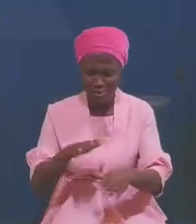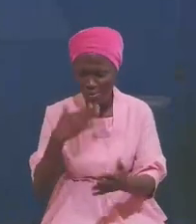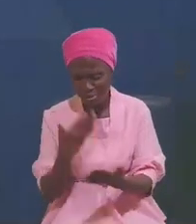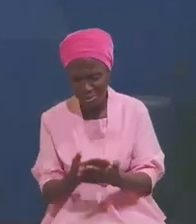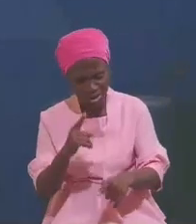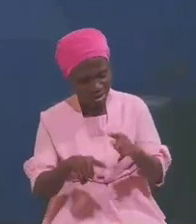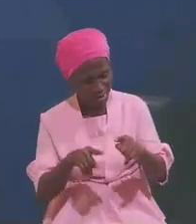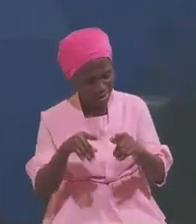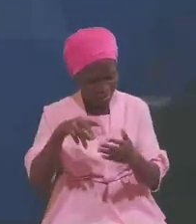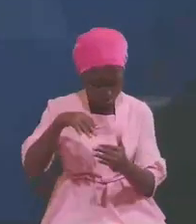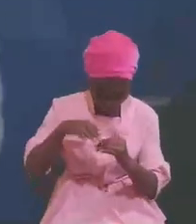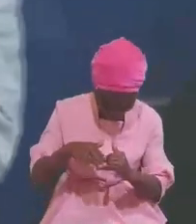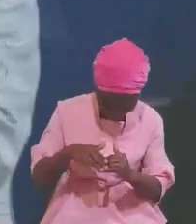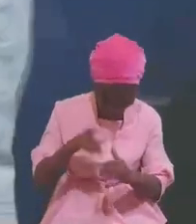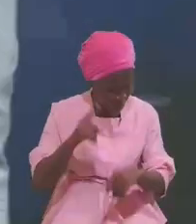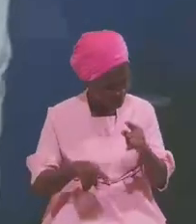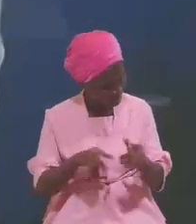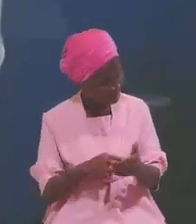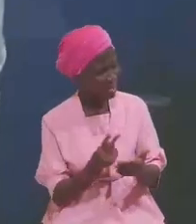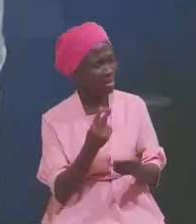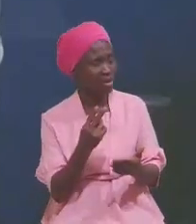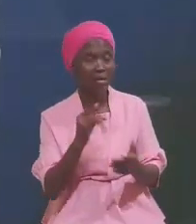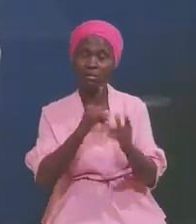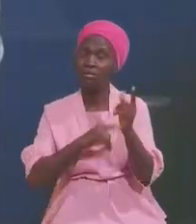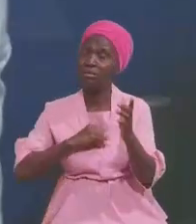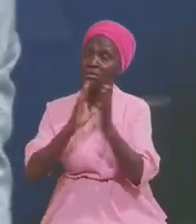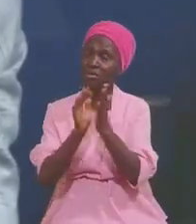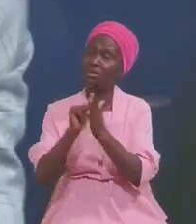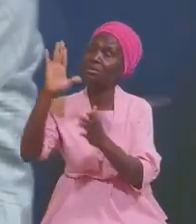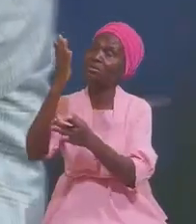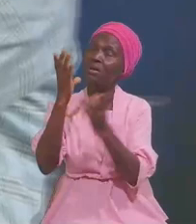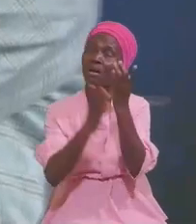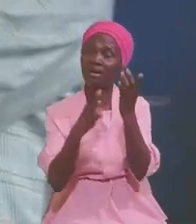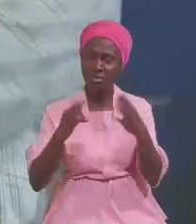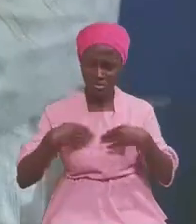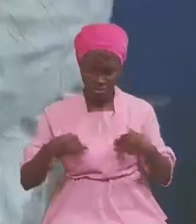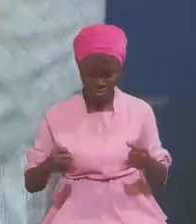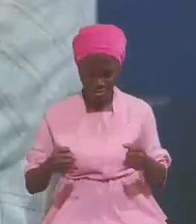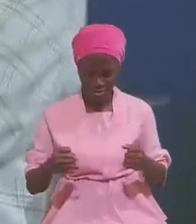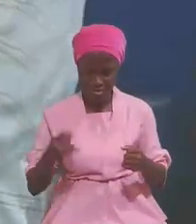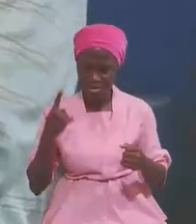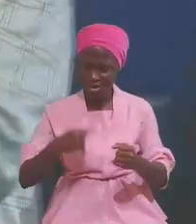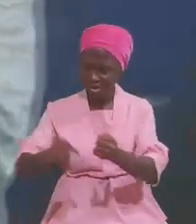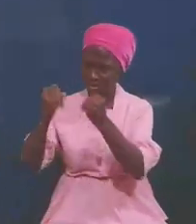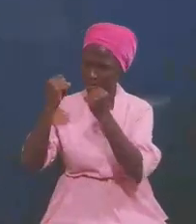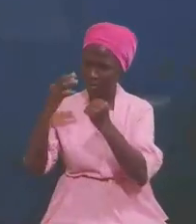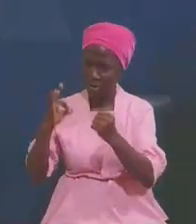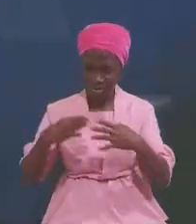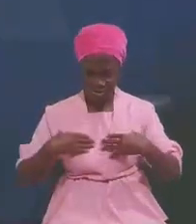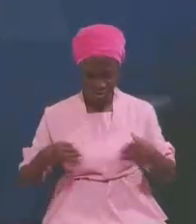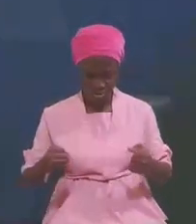êtes déformés, vous ne pouvez pas vous courber, je prie Seigneur Que ta main de guérison, que la force de